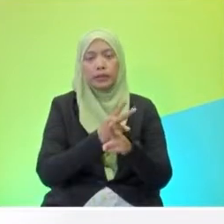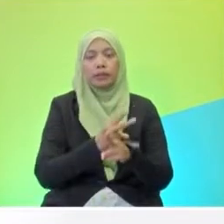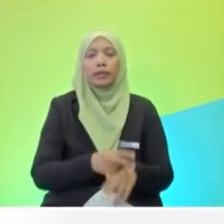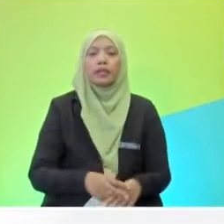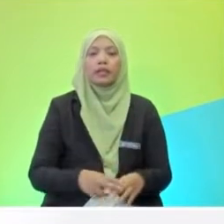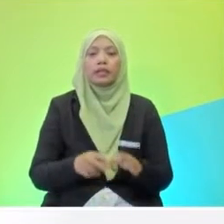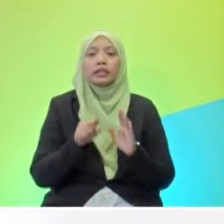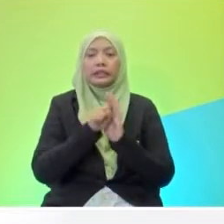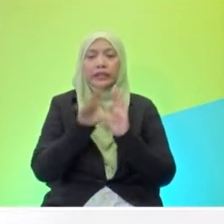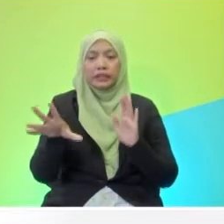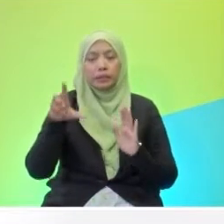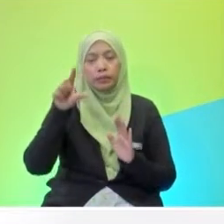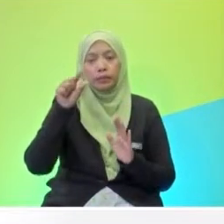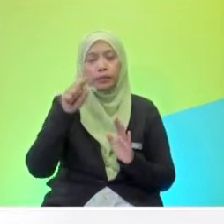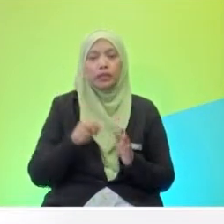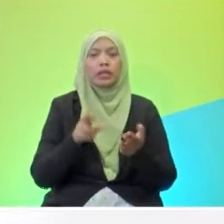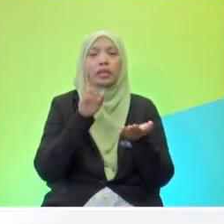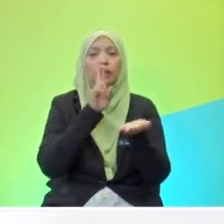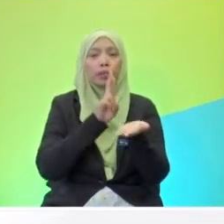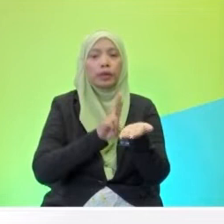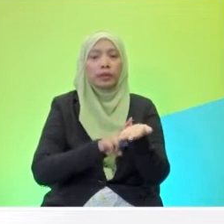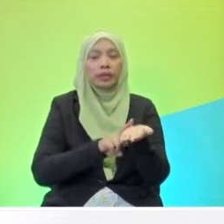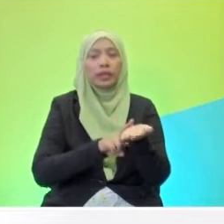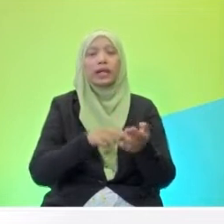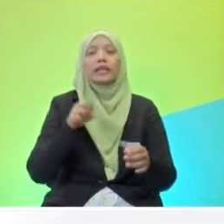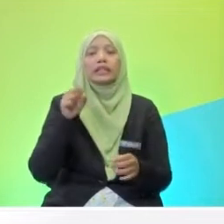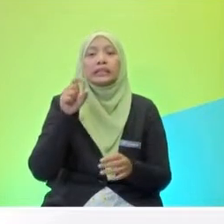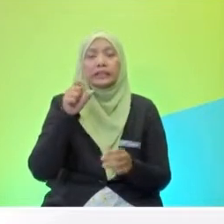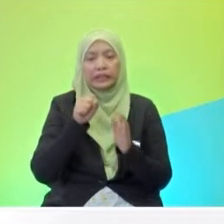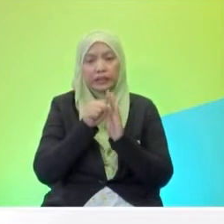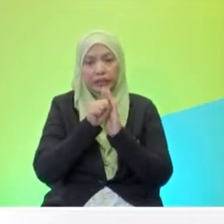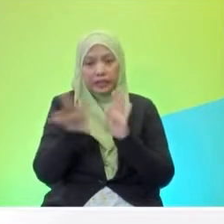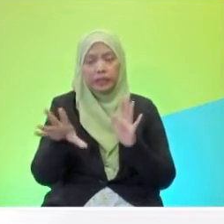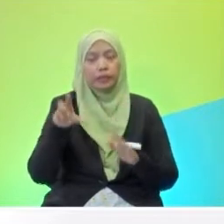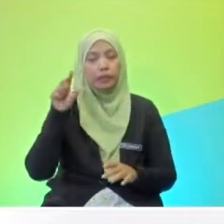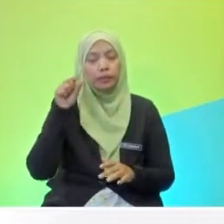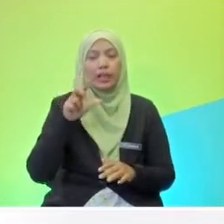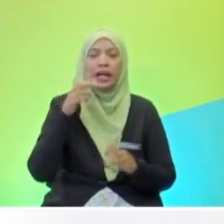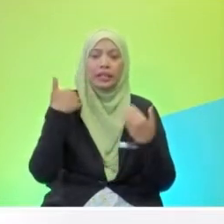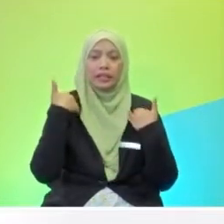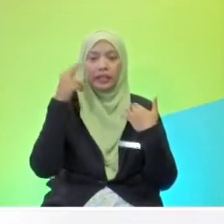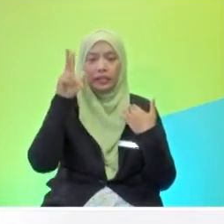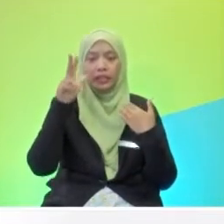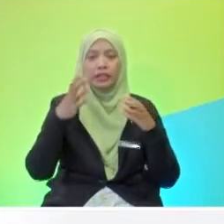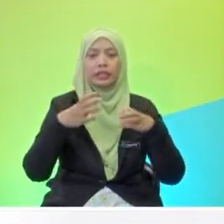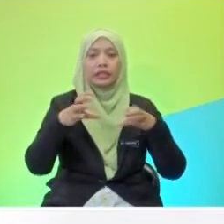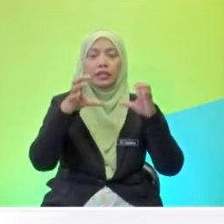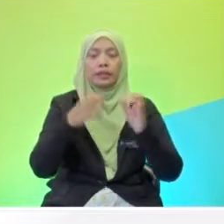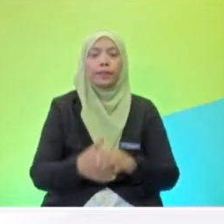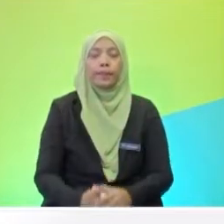ke tempat pemindahan pusat rawatan pelupusan sistem digunakan Oke Sami